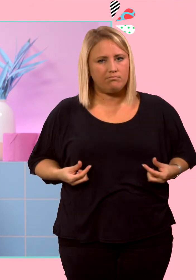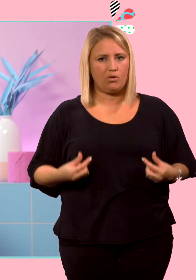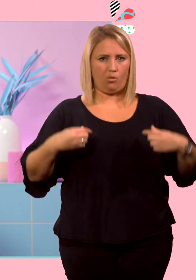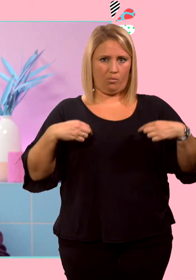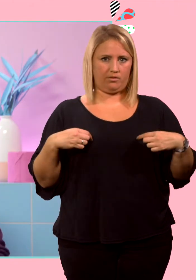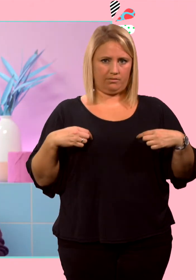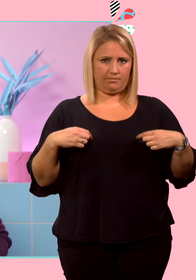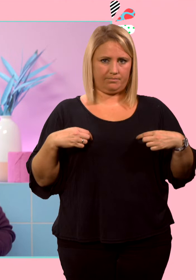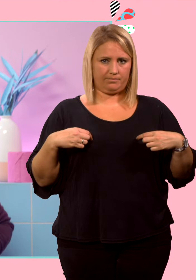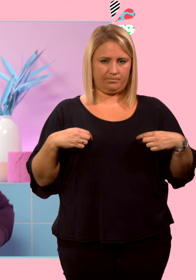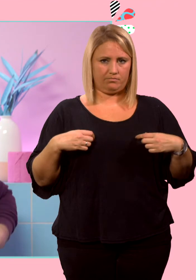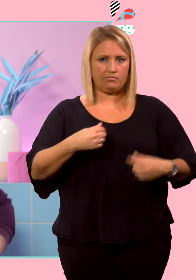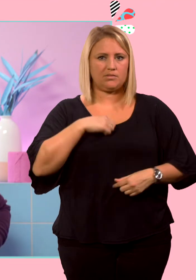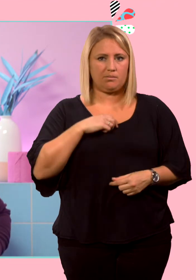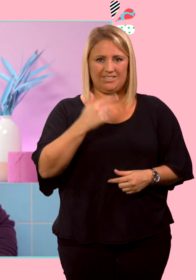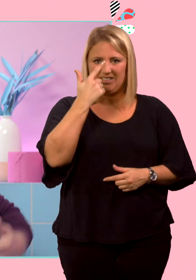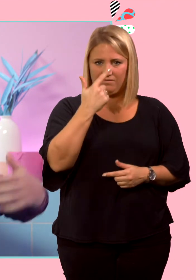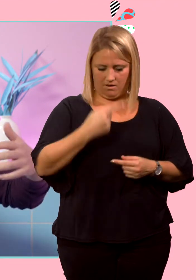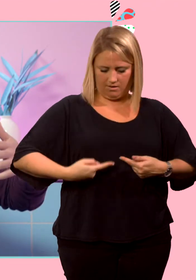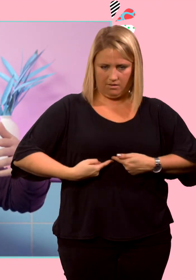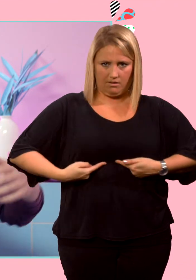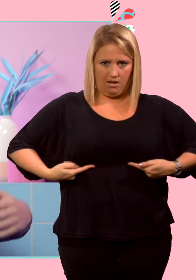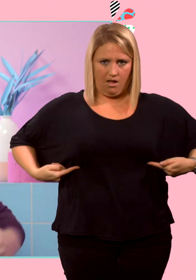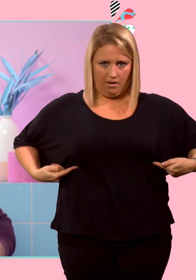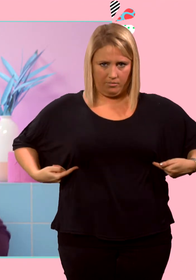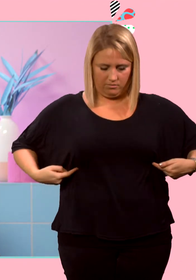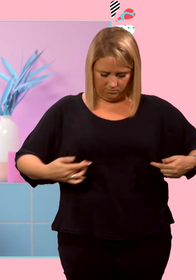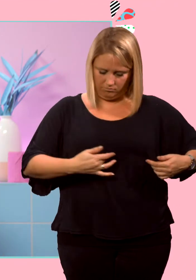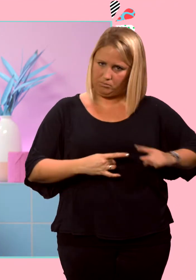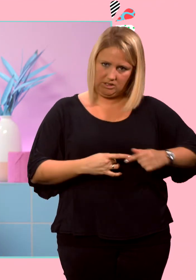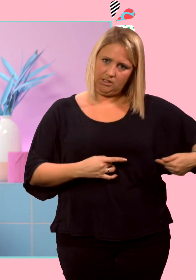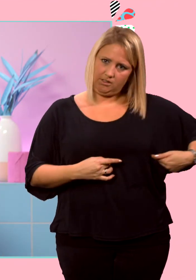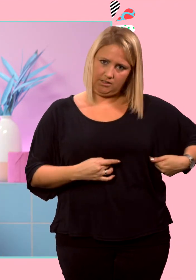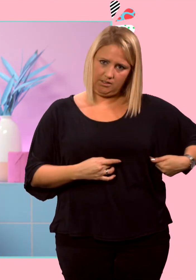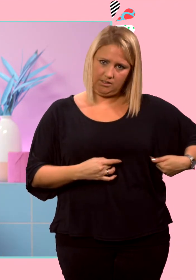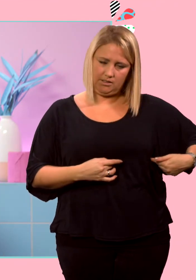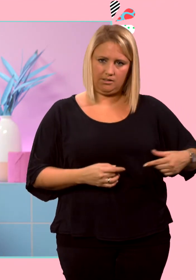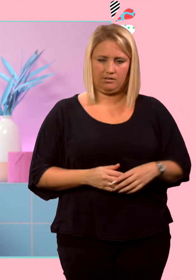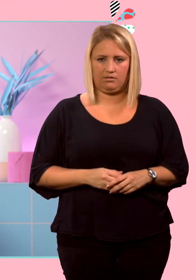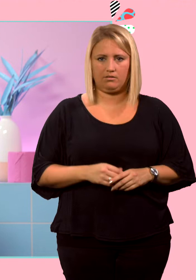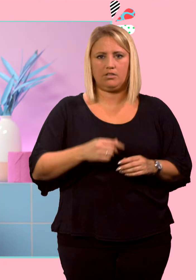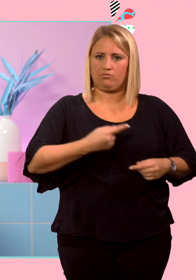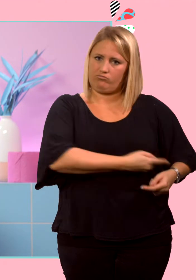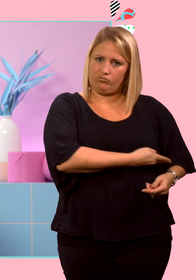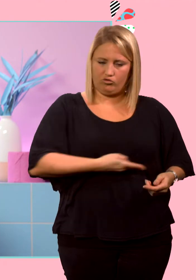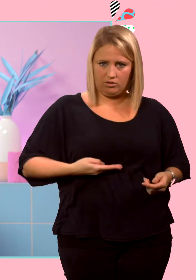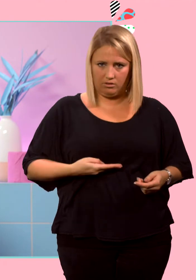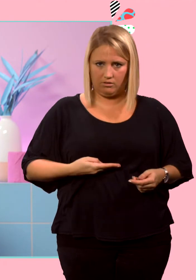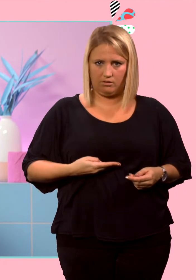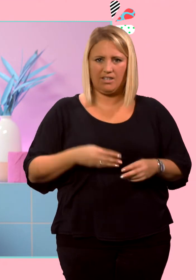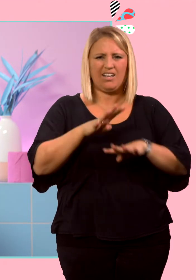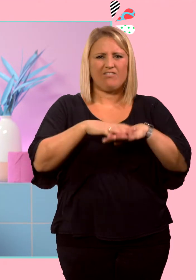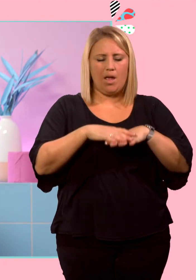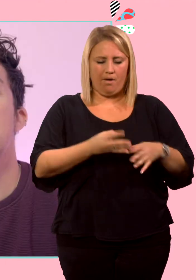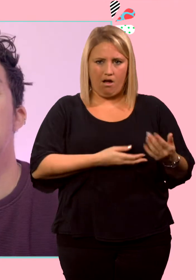versetzt. Hier unten, es wurden 2 große Narben, also die reichen von hier bis hier, wurde aufgeschnitten und das ganze Gewebe